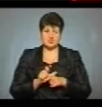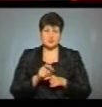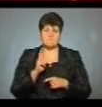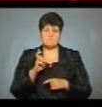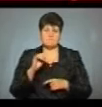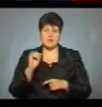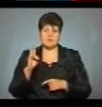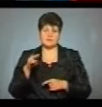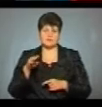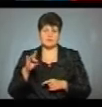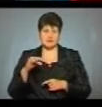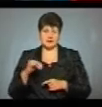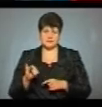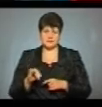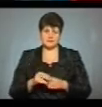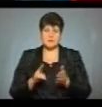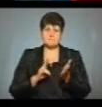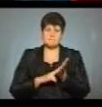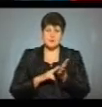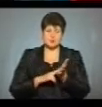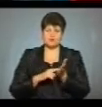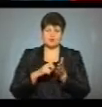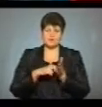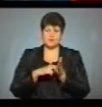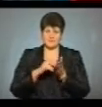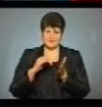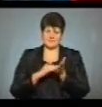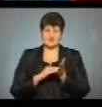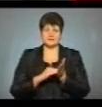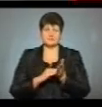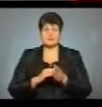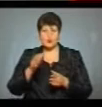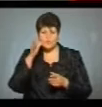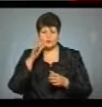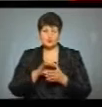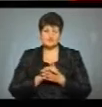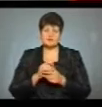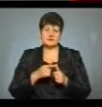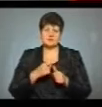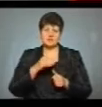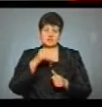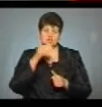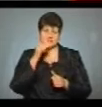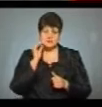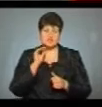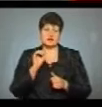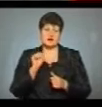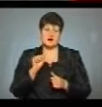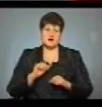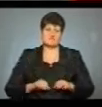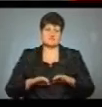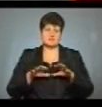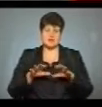бактерій. Марку та конверт із зображенням голови наукового товариства імені Тараса Шевченка в Австралії Степана Юліана